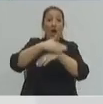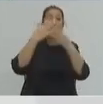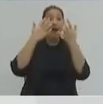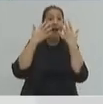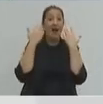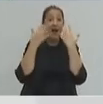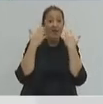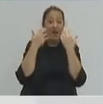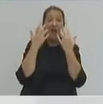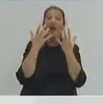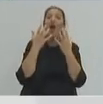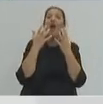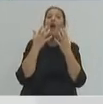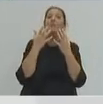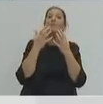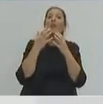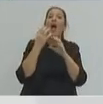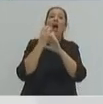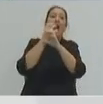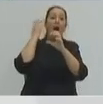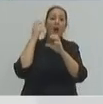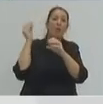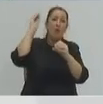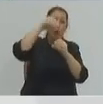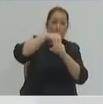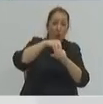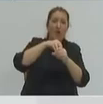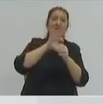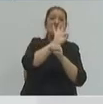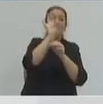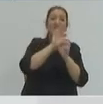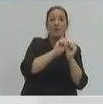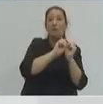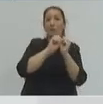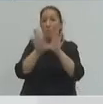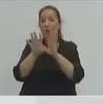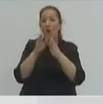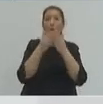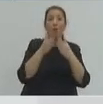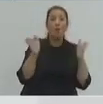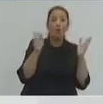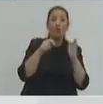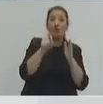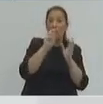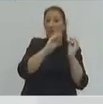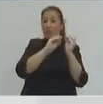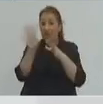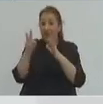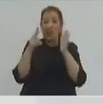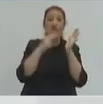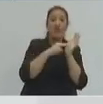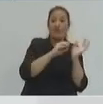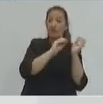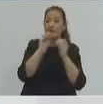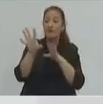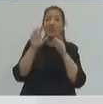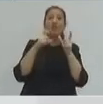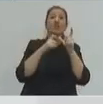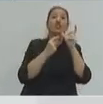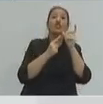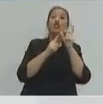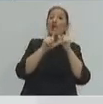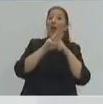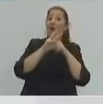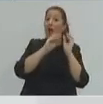hayvanlarını kamyonlara doldurup Silivri'ye, Büyükçekmece'ye, Çatalca'ya, Şile'ye atmayın arkadaşlar.